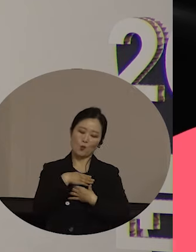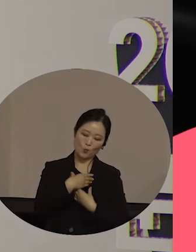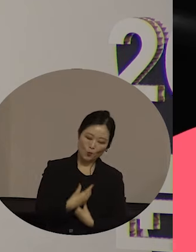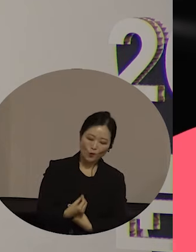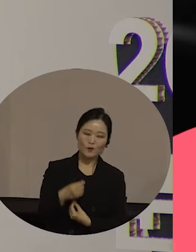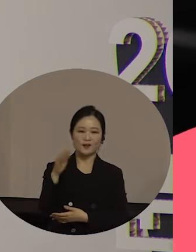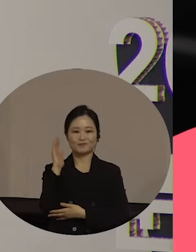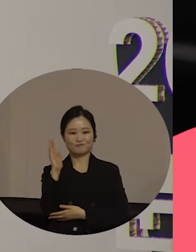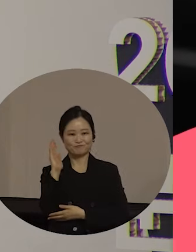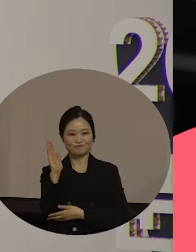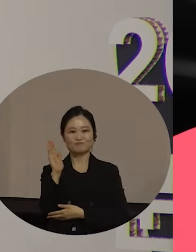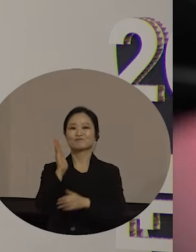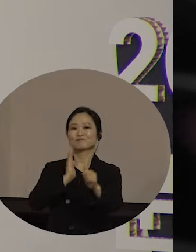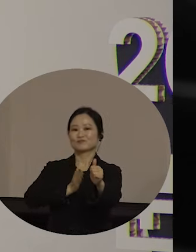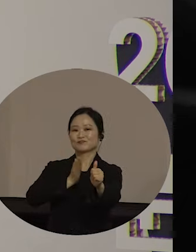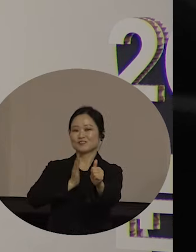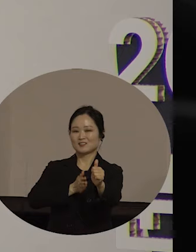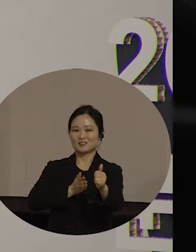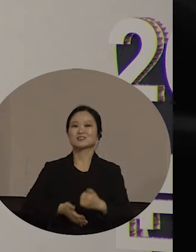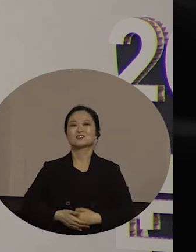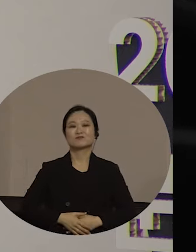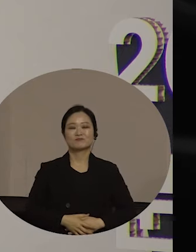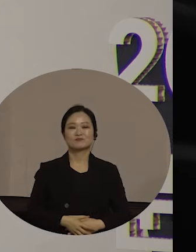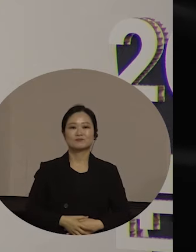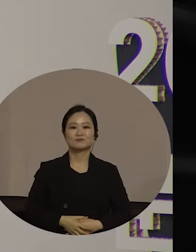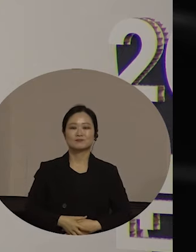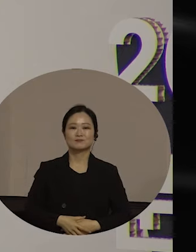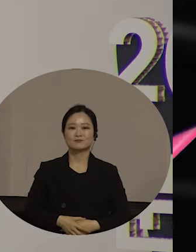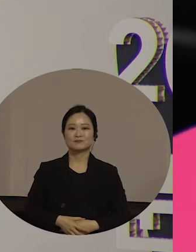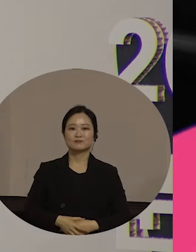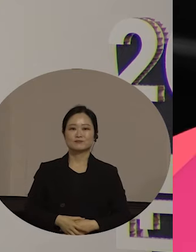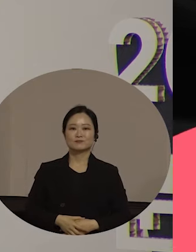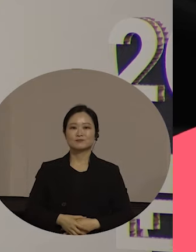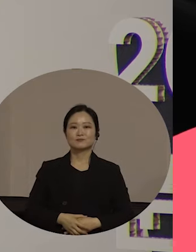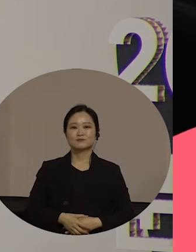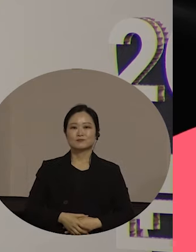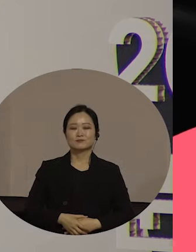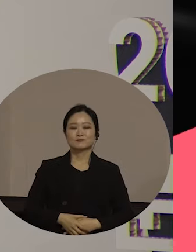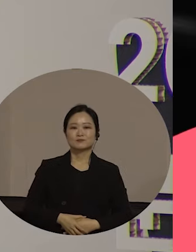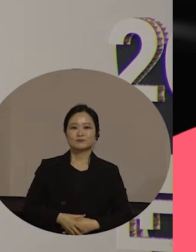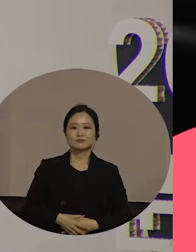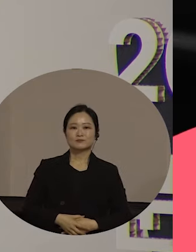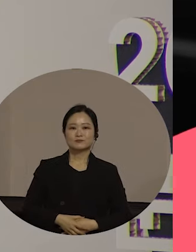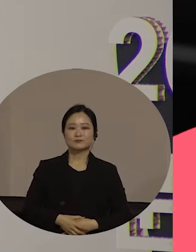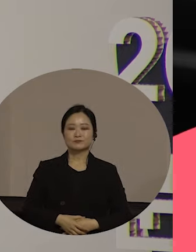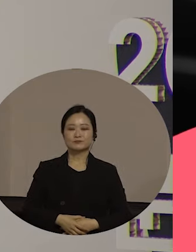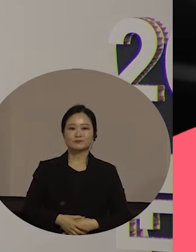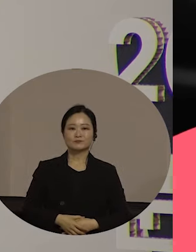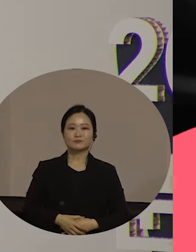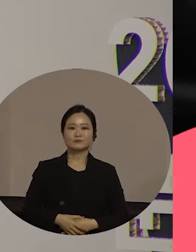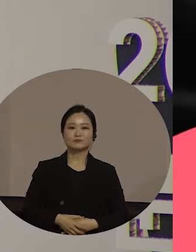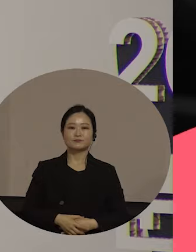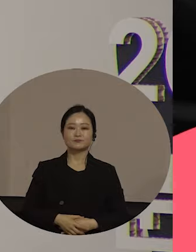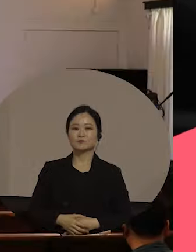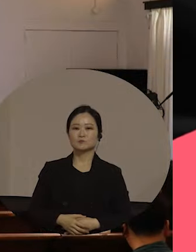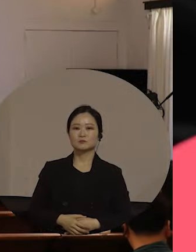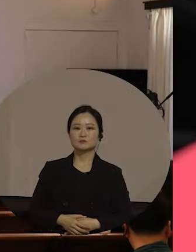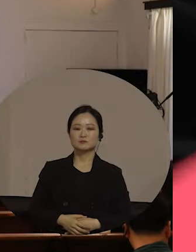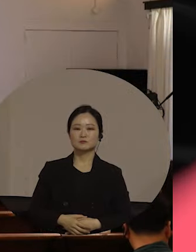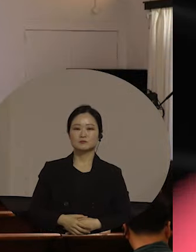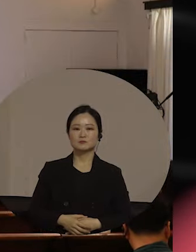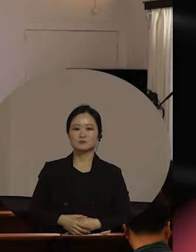뭐 우리나라 사례도 좋고 미국 사례도 좋고 몽골리아 그리고 핀란드 사례를 뭐 말씀해 주시면 되겠습니다.